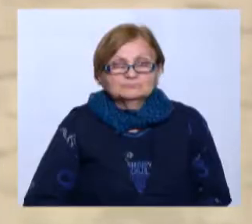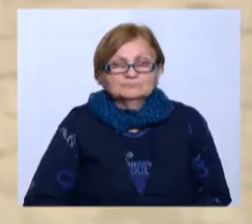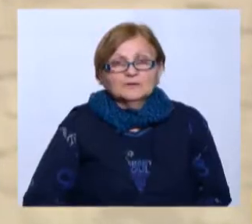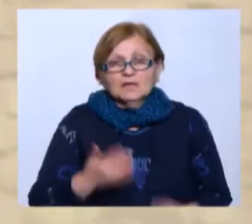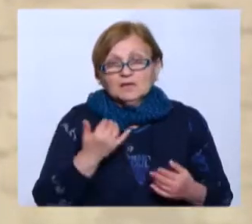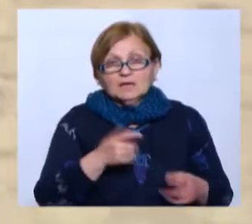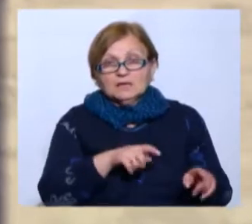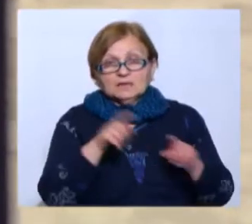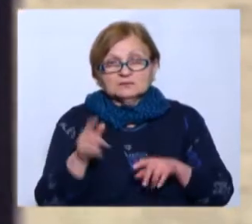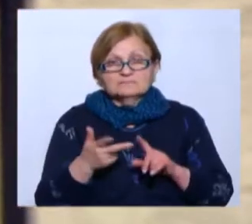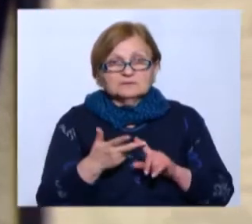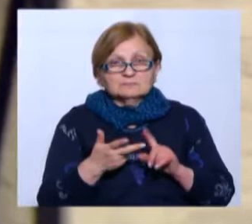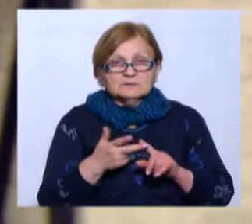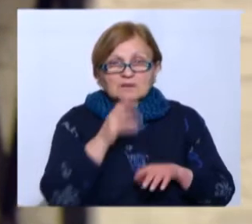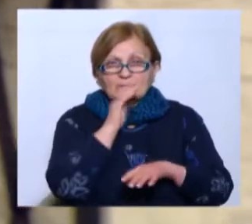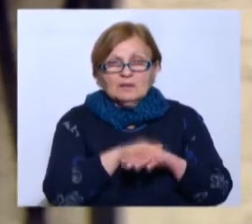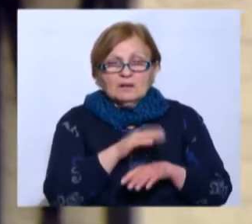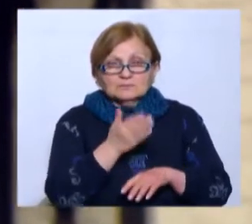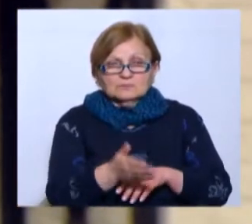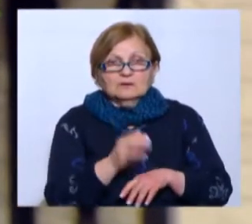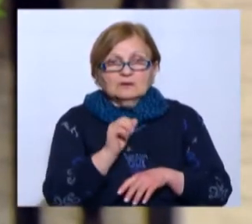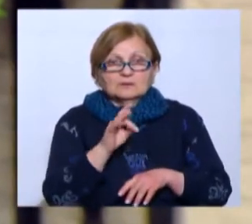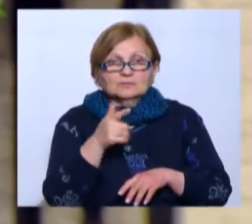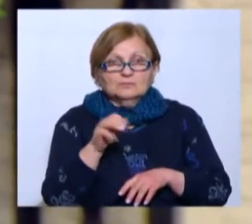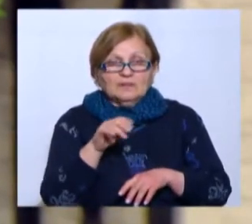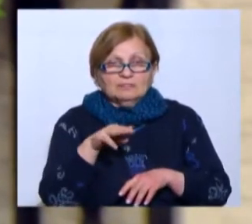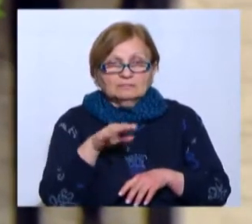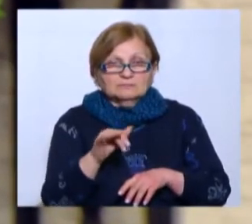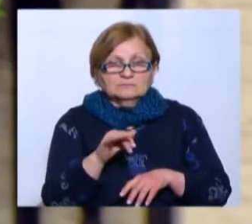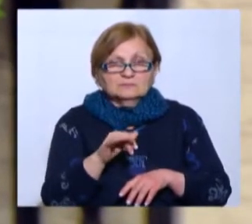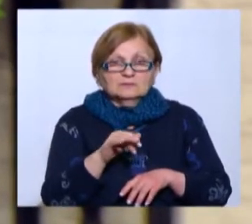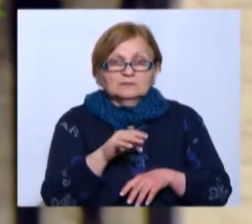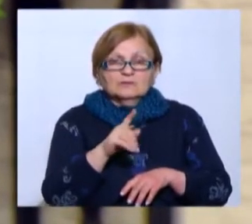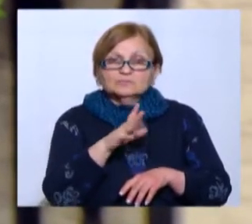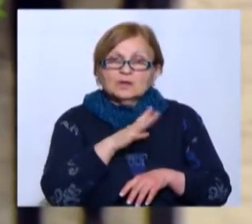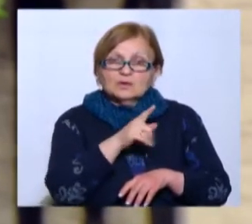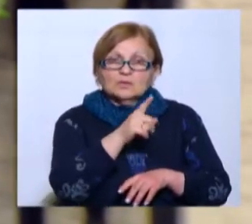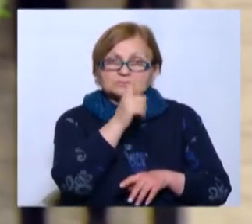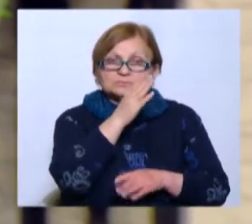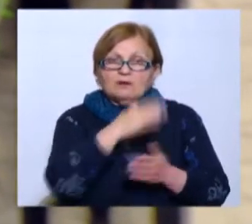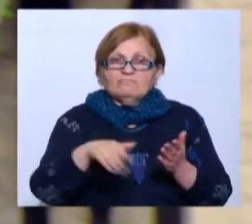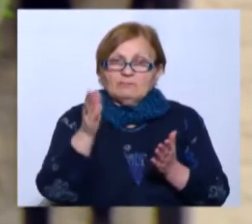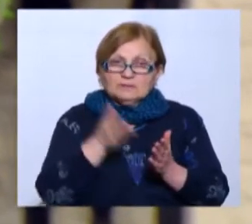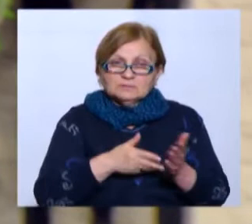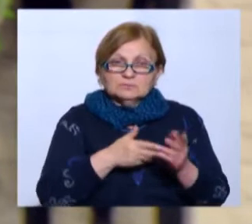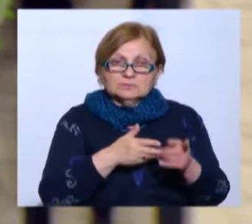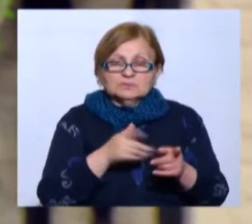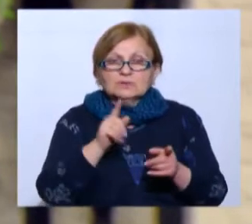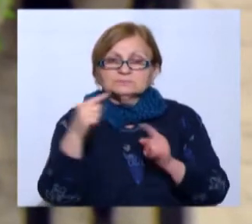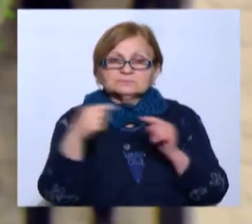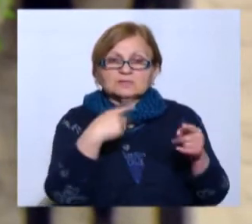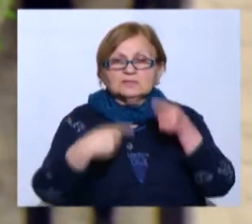მოდით გადავიდეთ ახლა მესამე არგუმენტზე, რომელიც როგორც წეღან აღნიშნე, უნდა იყოს გაბათილება, მისი მიზანია, რომ გააბათილოს